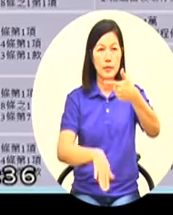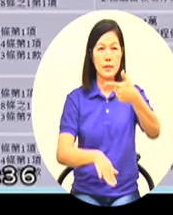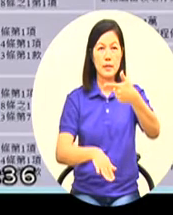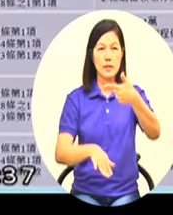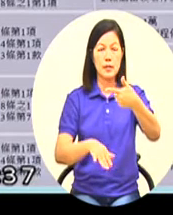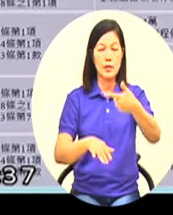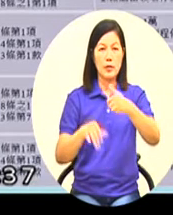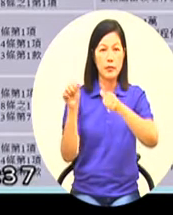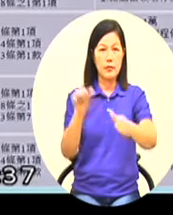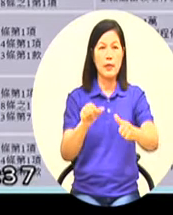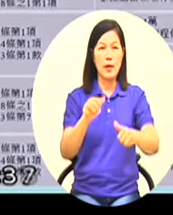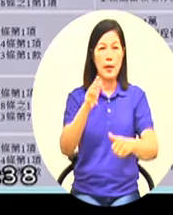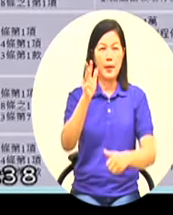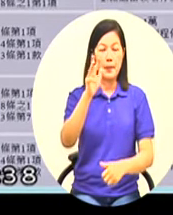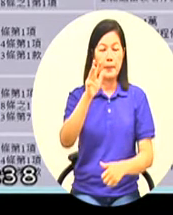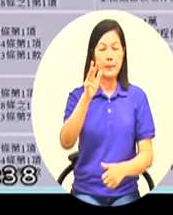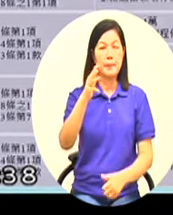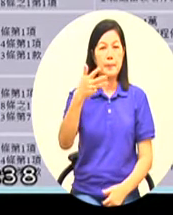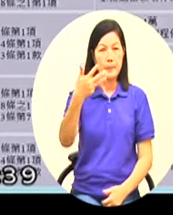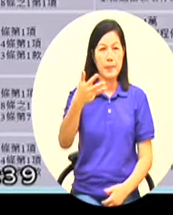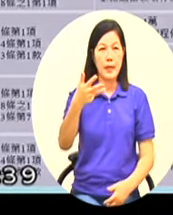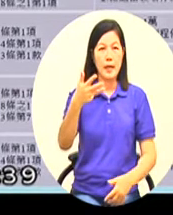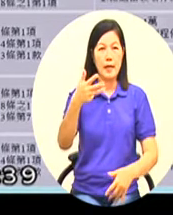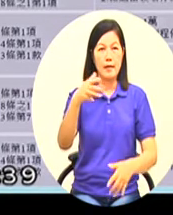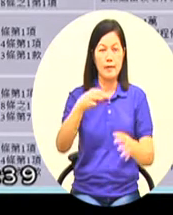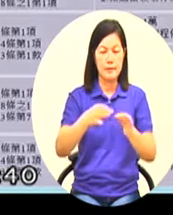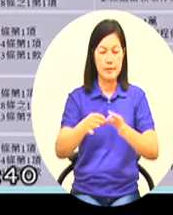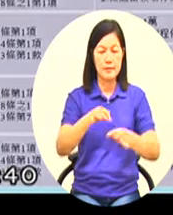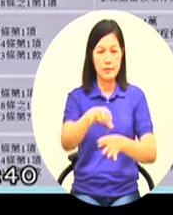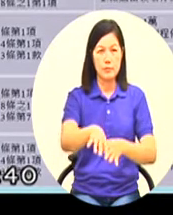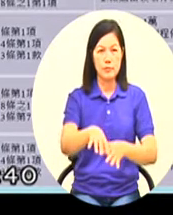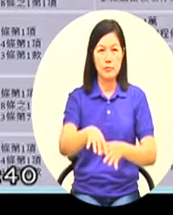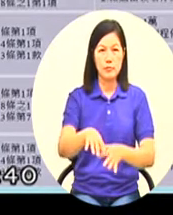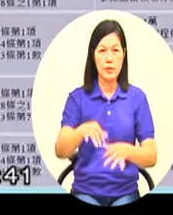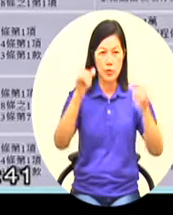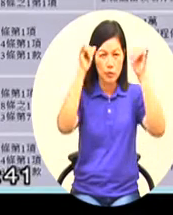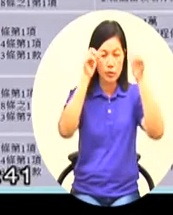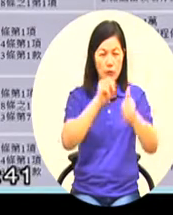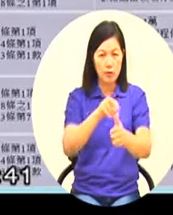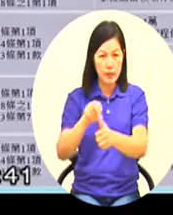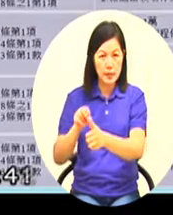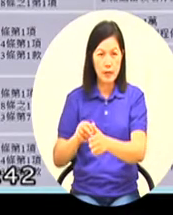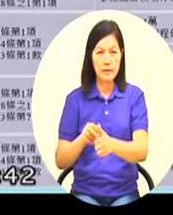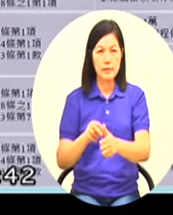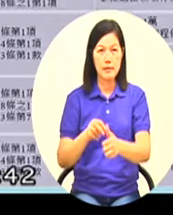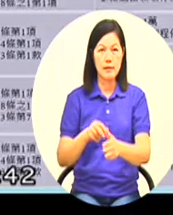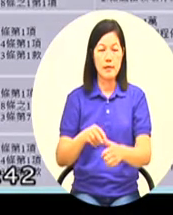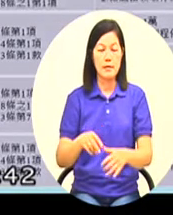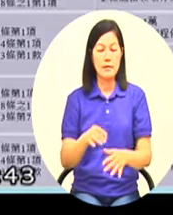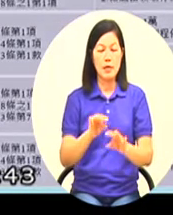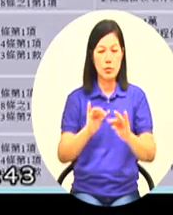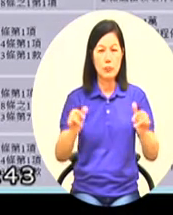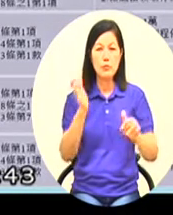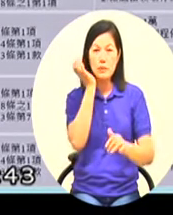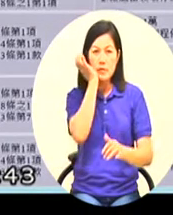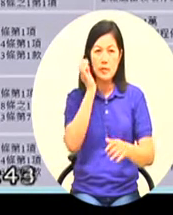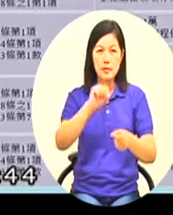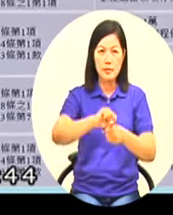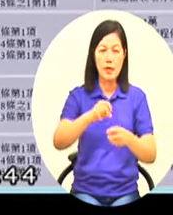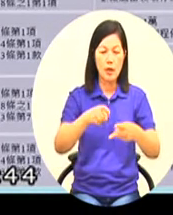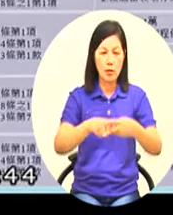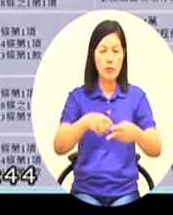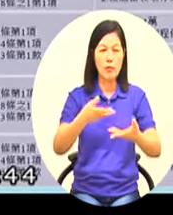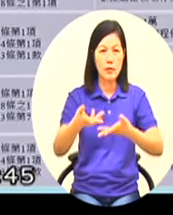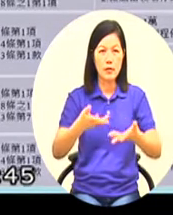采取了有8家的厂商停工，包含畜牧业跟一些食品业、土石加工业等等相关